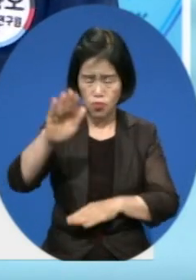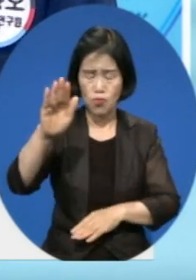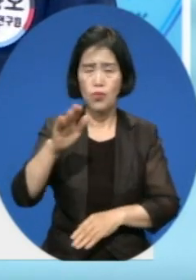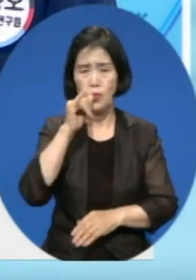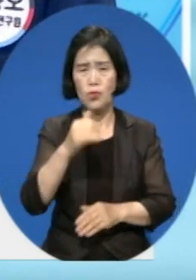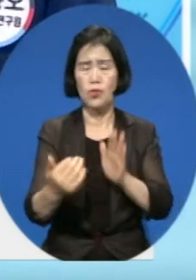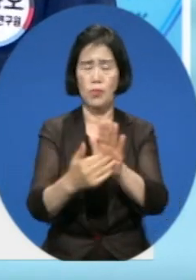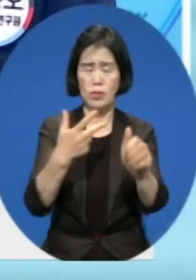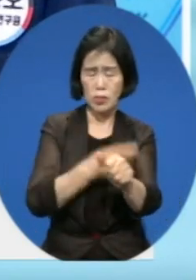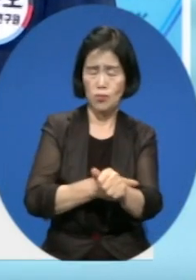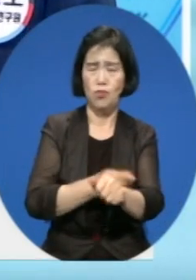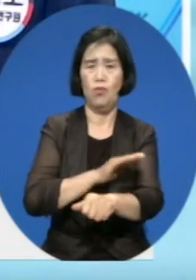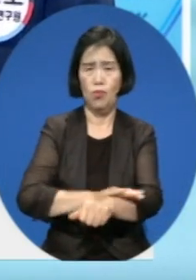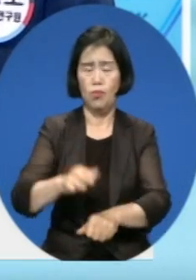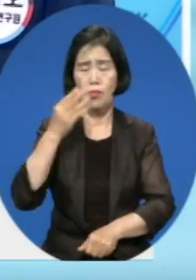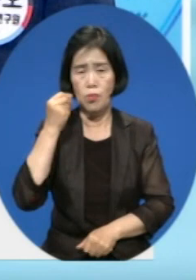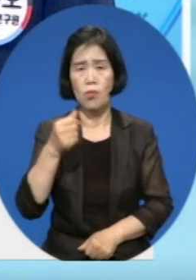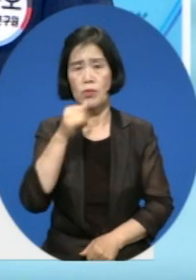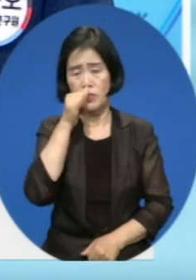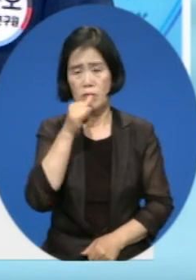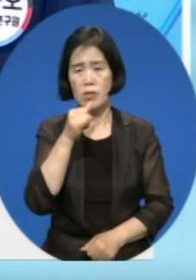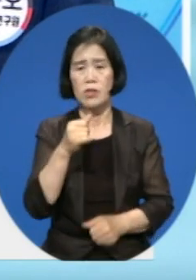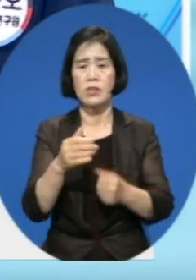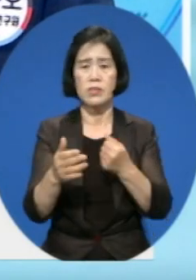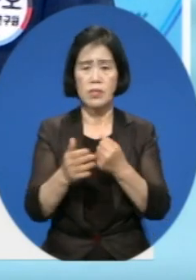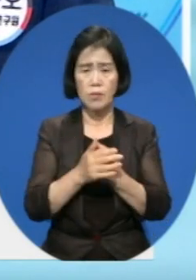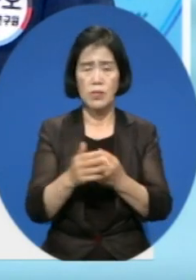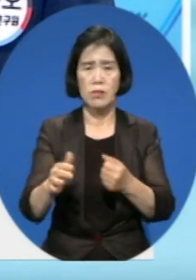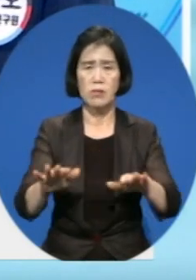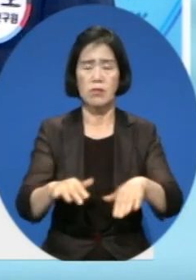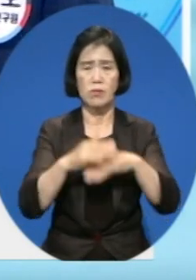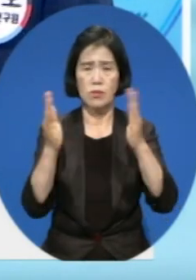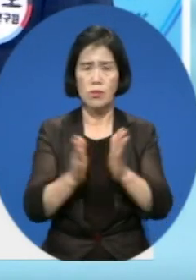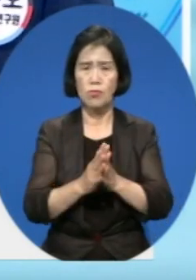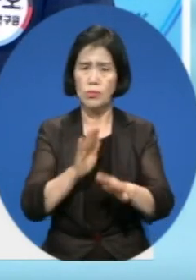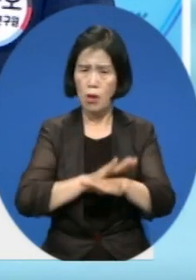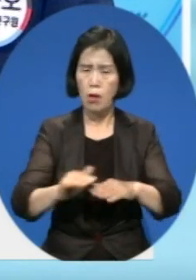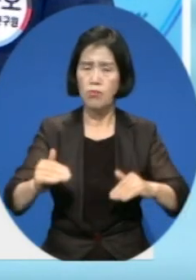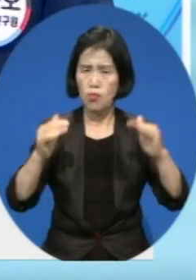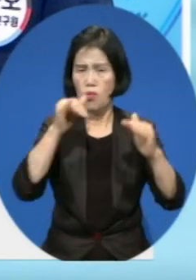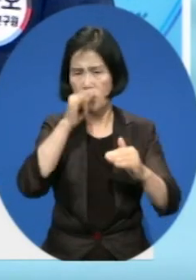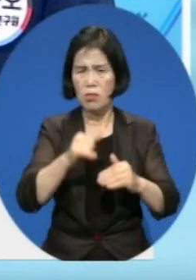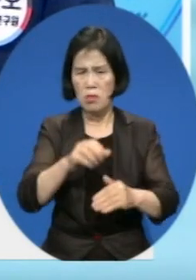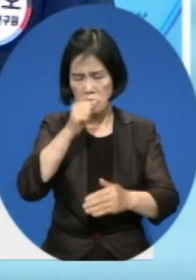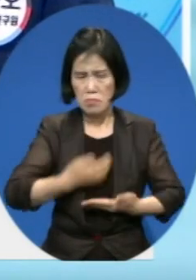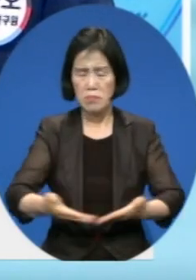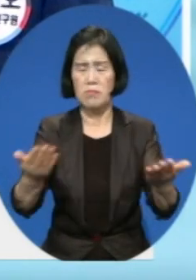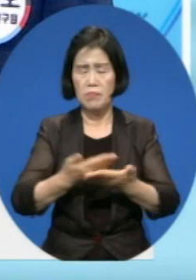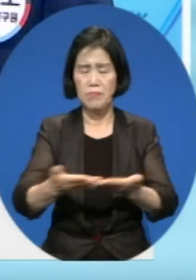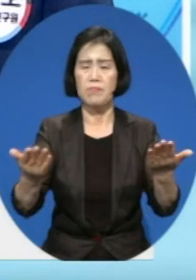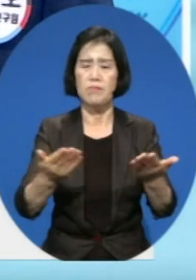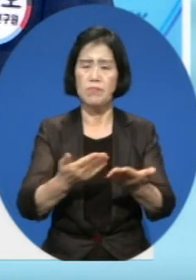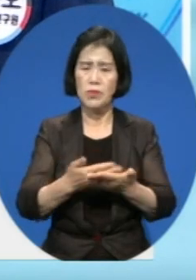뭐 백신도 잘 맞는다 그랬는데 이렇게 지금 뭐 전체적으로 선심성으로 나가는